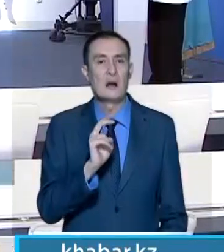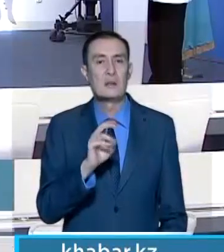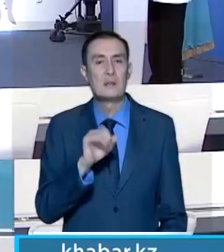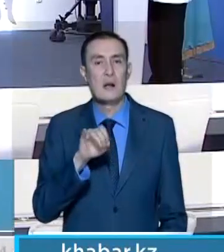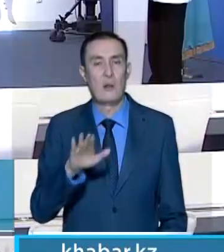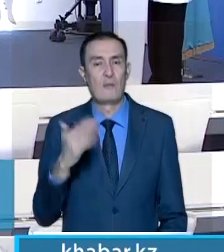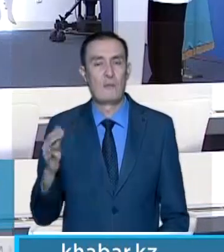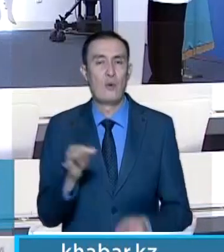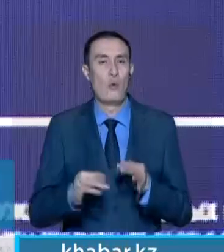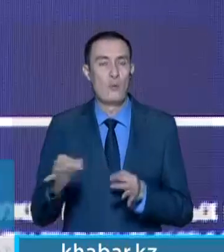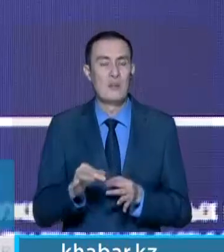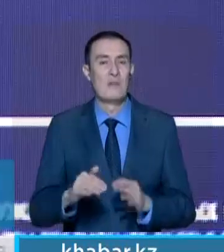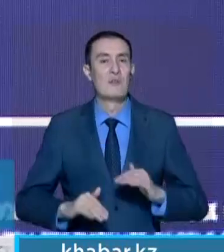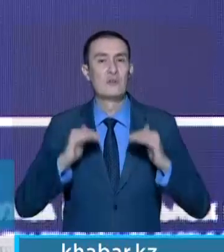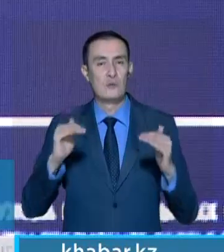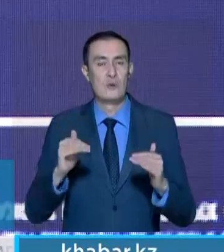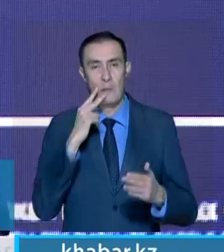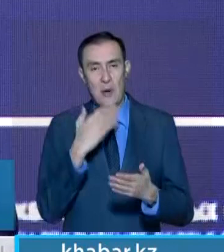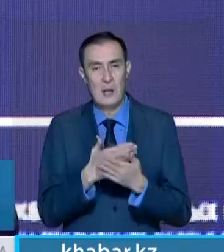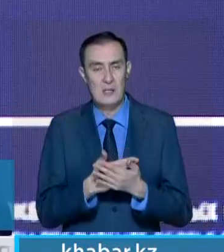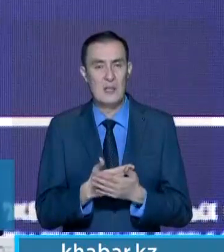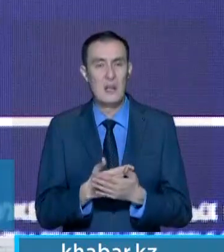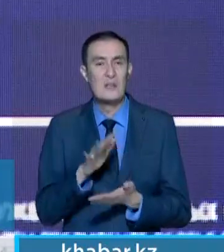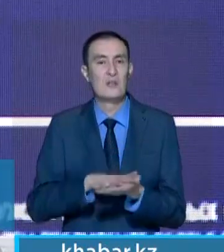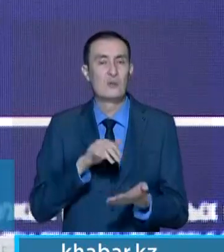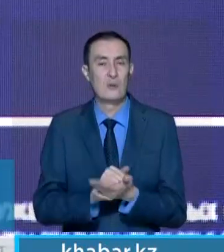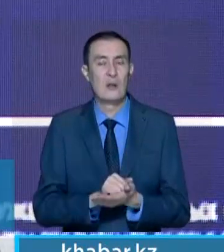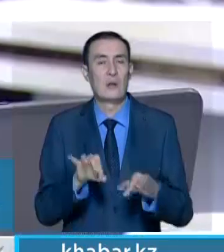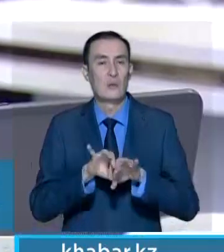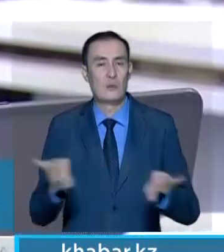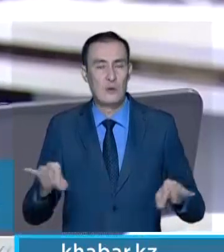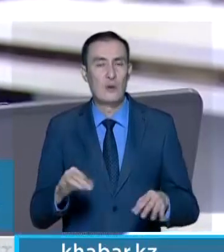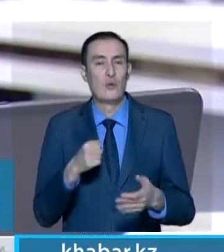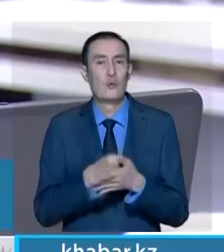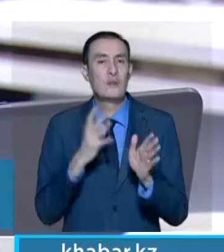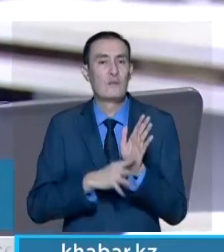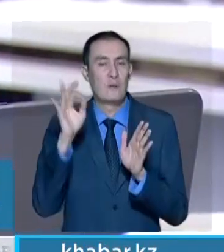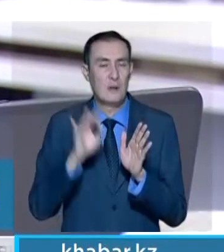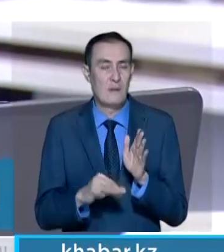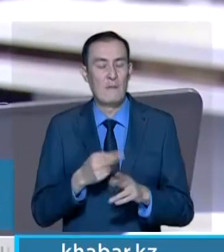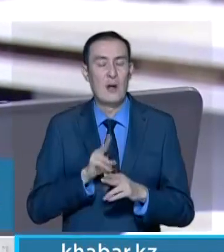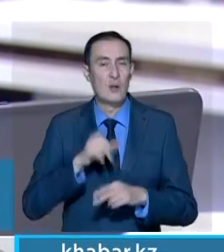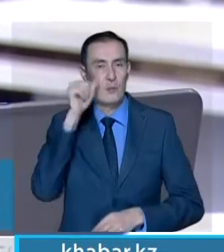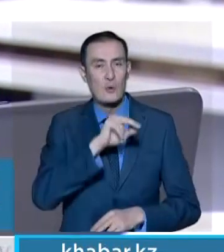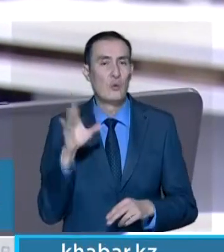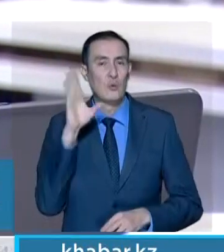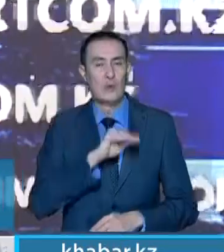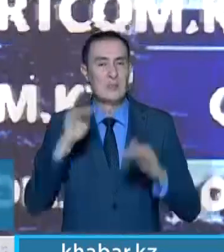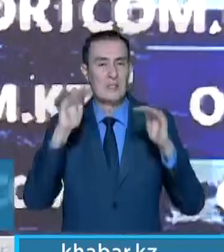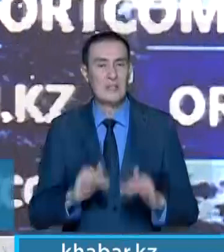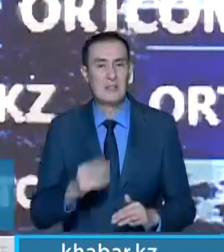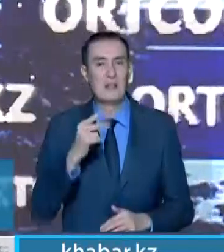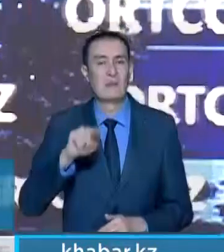По его словам, в области самый высокий по стране показатель износа сетей. Местами он достигает 90%. В этом году его удалось снизить